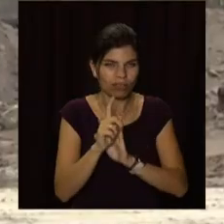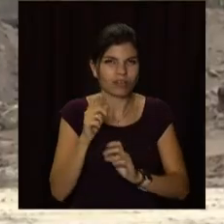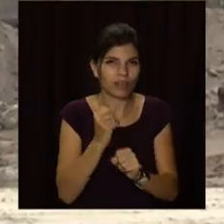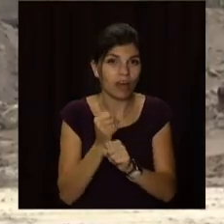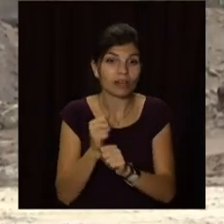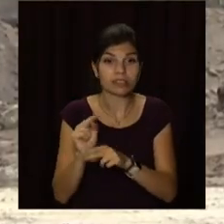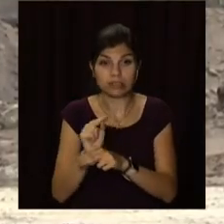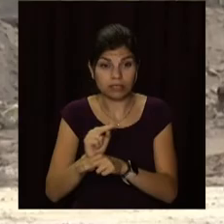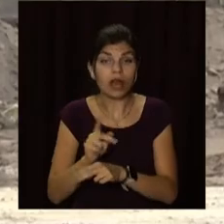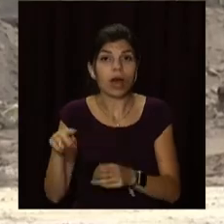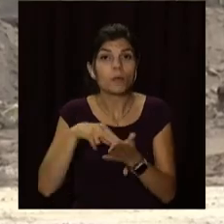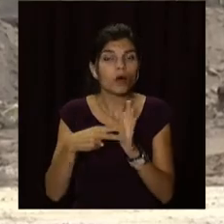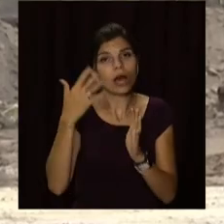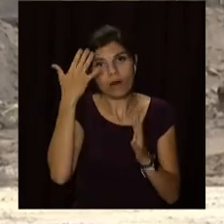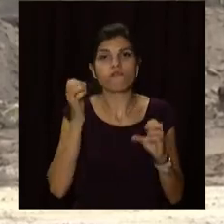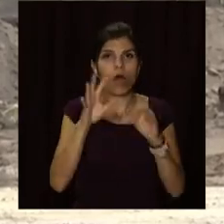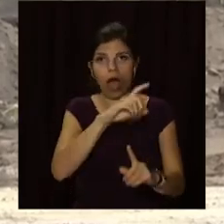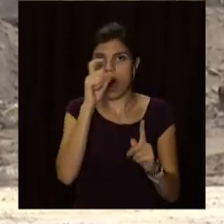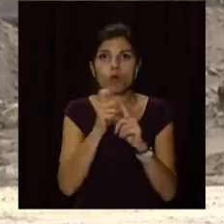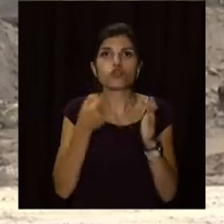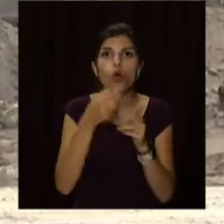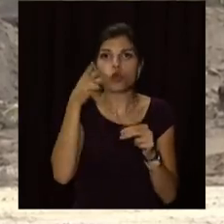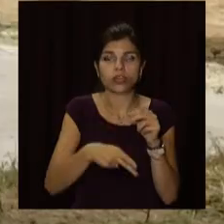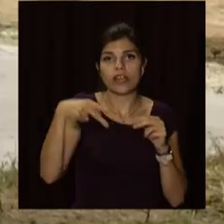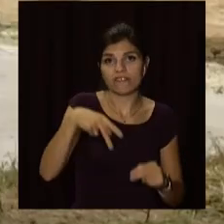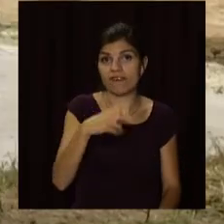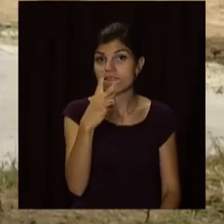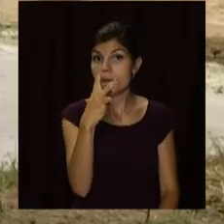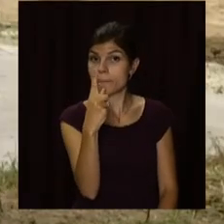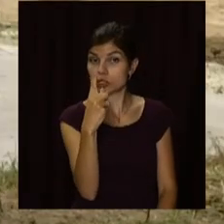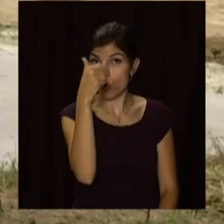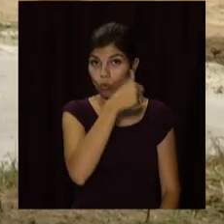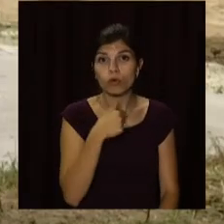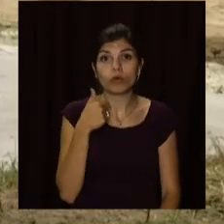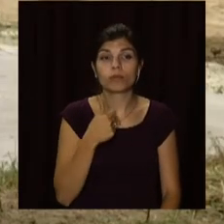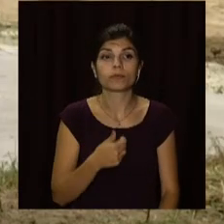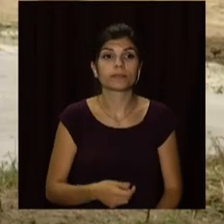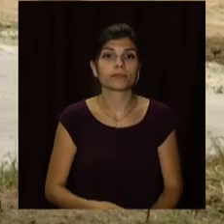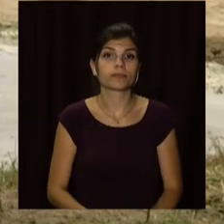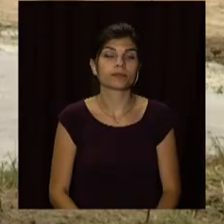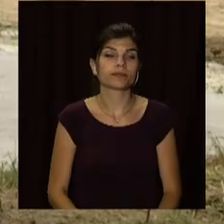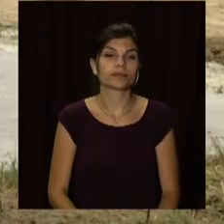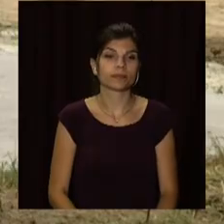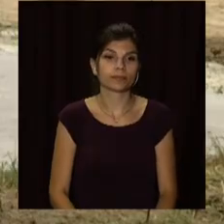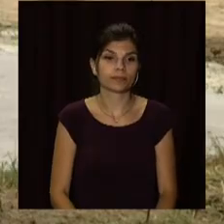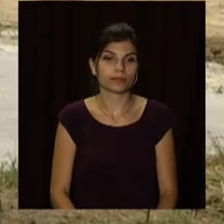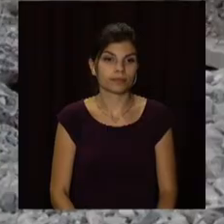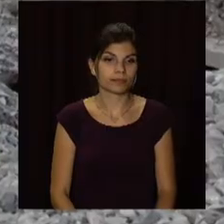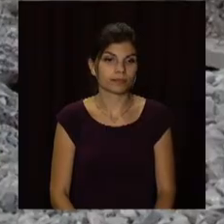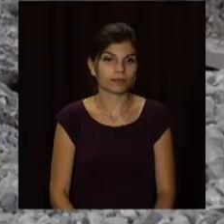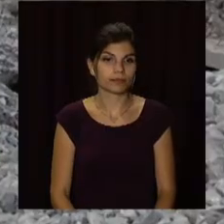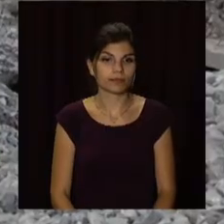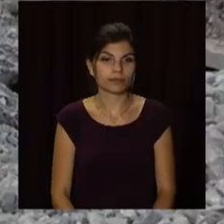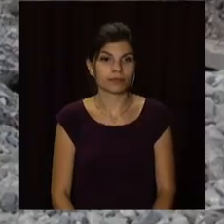мультифункціональні спорткомплекси планують здати в експлуатацію до кінця 2021 року. Ірина Якимова, Максим Алещенко, Open News, телеканал